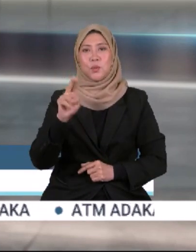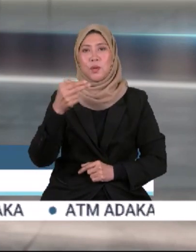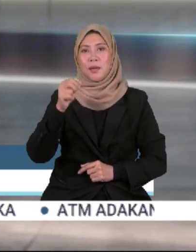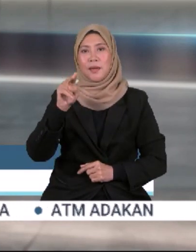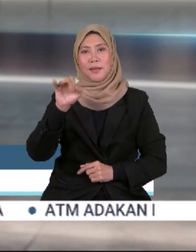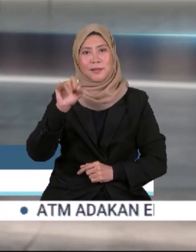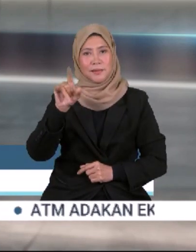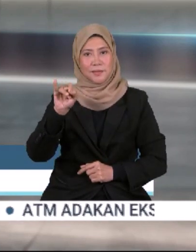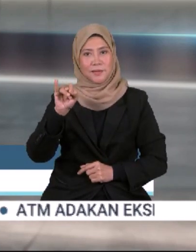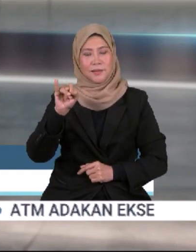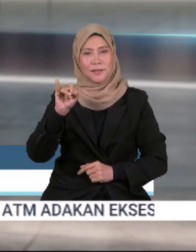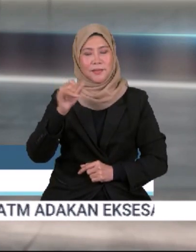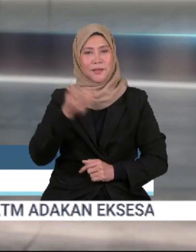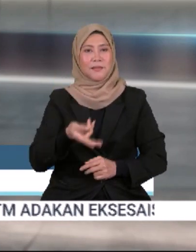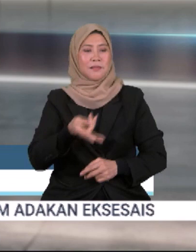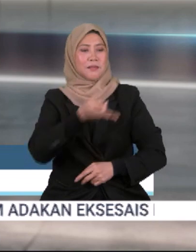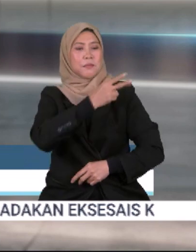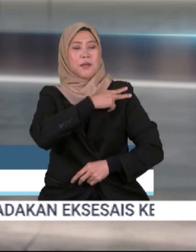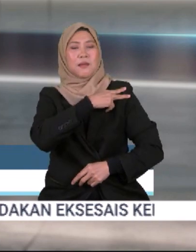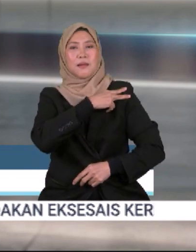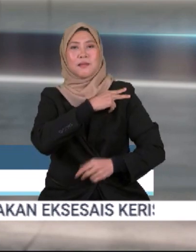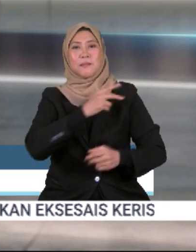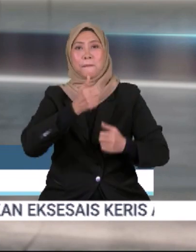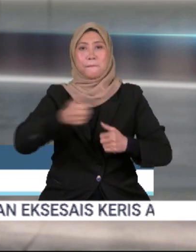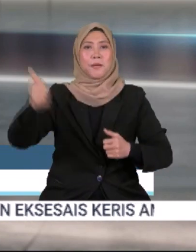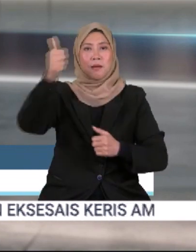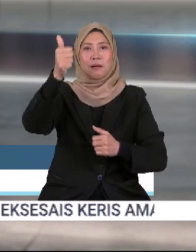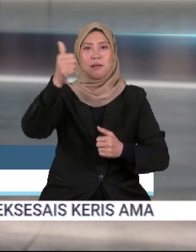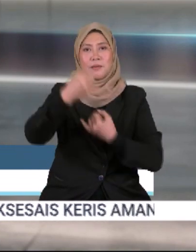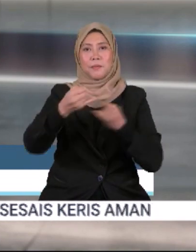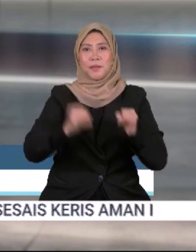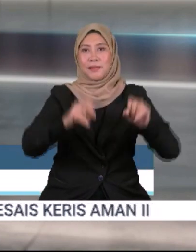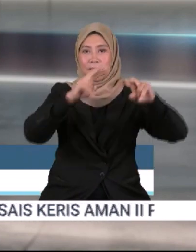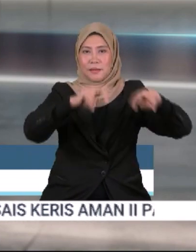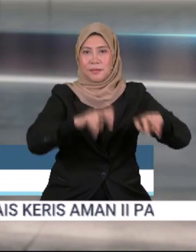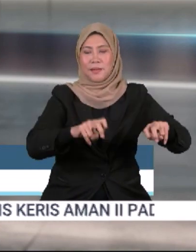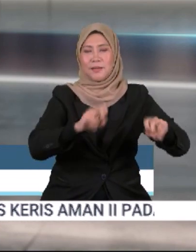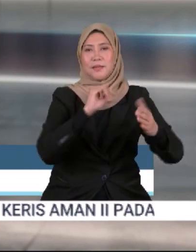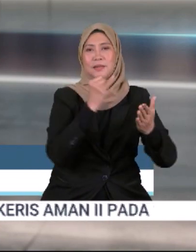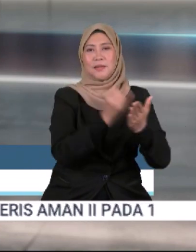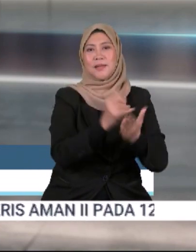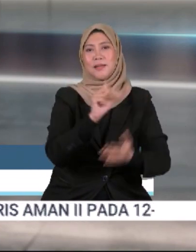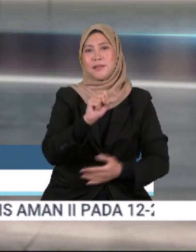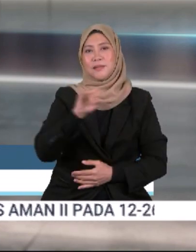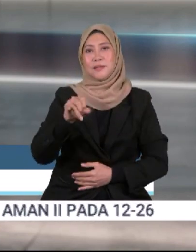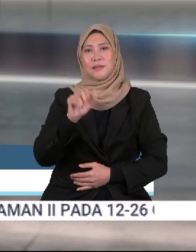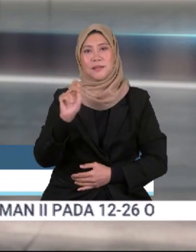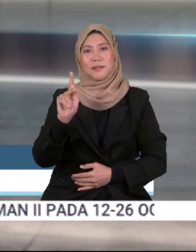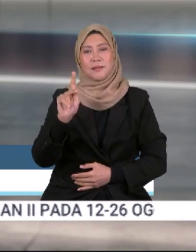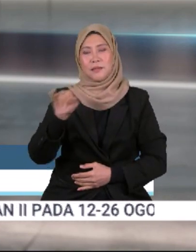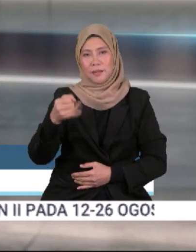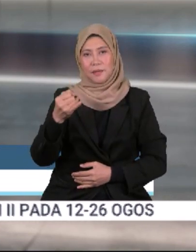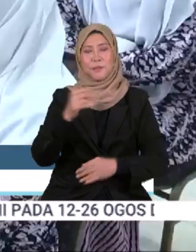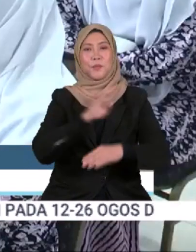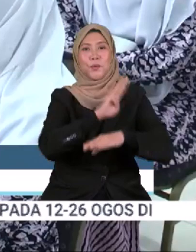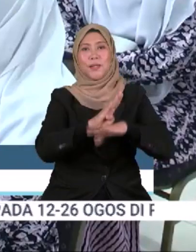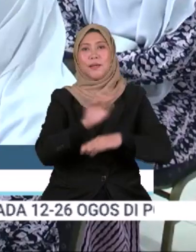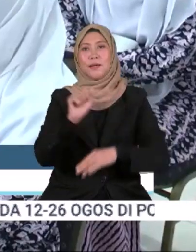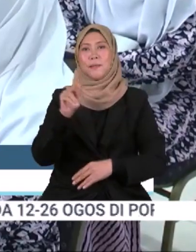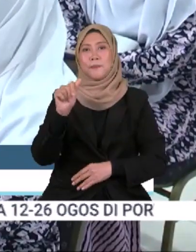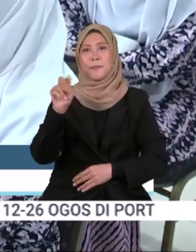Muhammad Zain yang dinaikkan pangkat sebagai Pengarah Jabatan Siasatan Jenayah JSJ Bukit Aman.